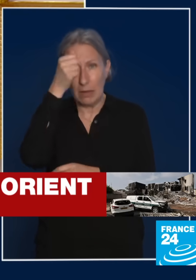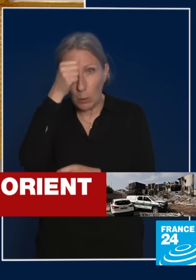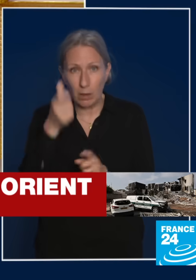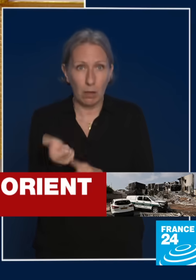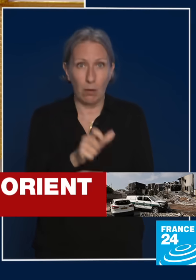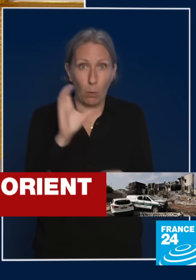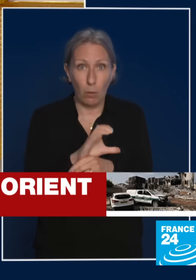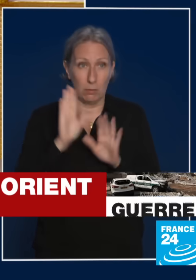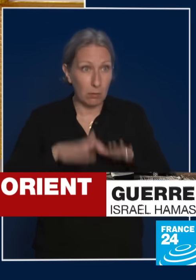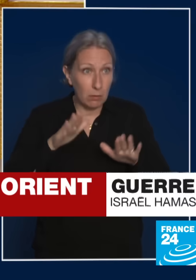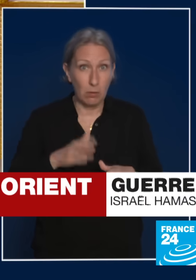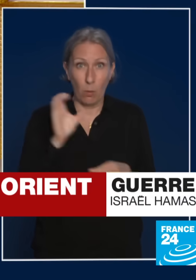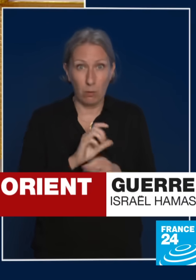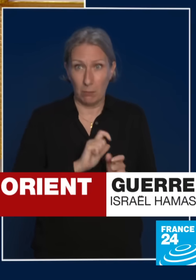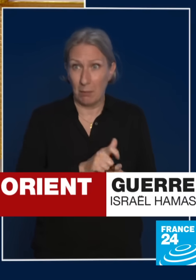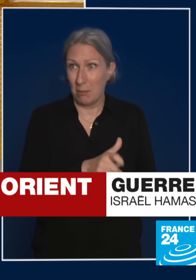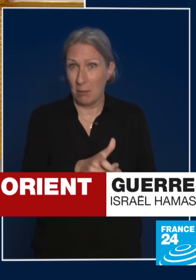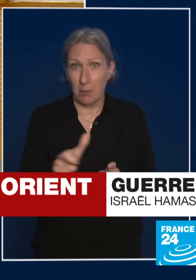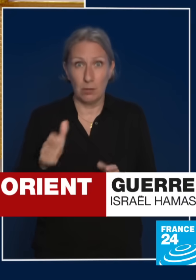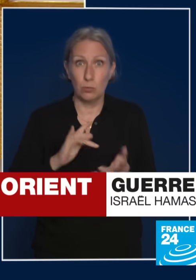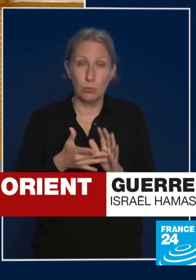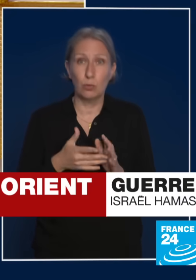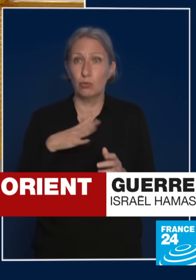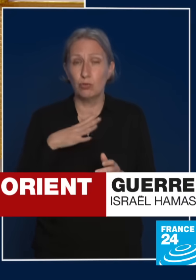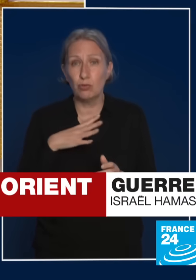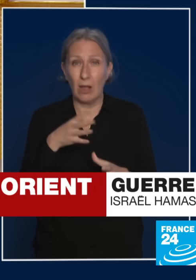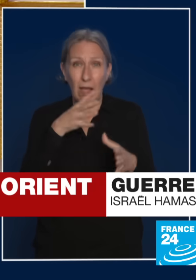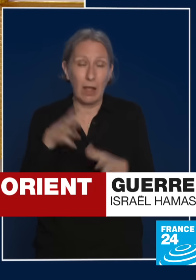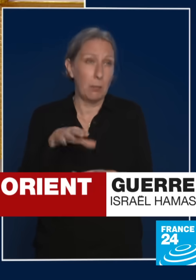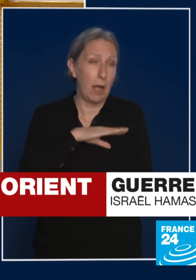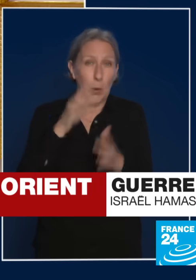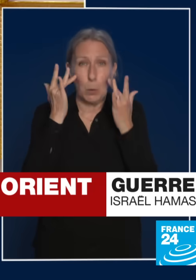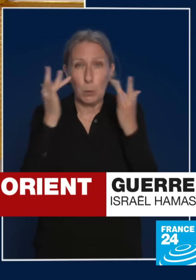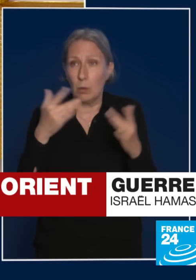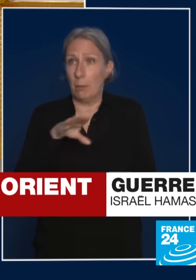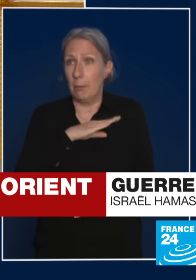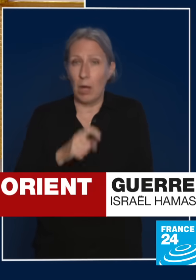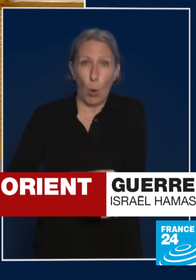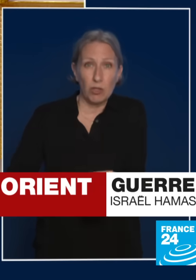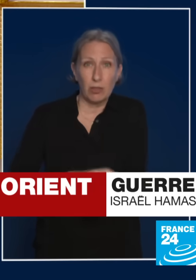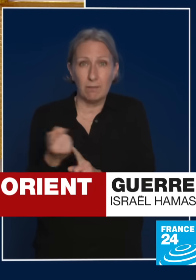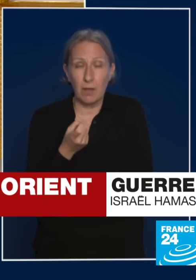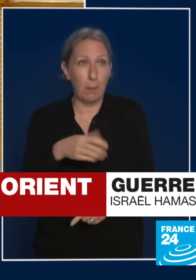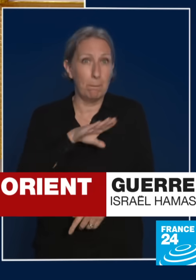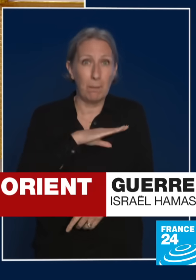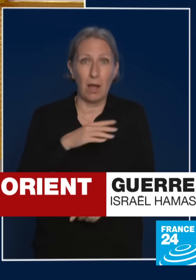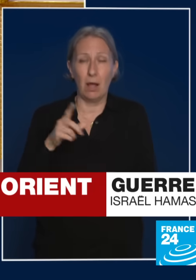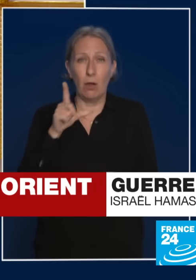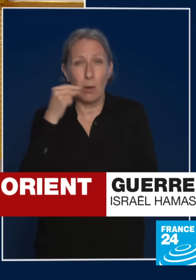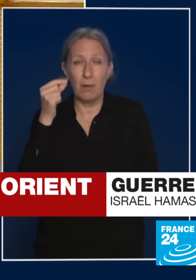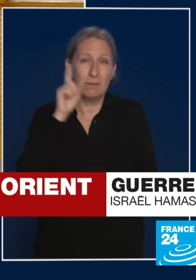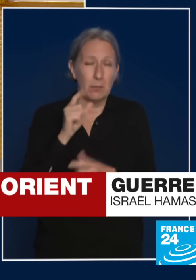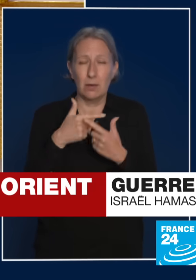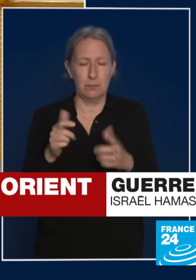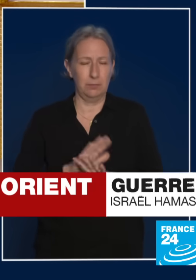les musulmans puis tout tout celles et ceux qui sont encore l'objet de haine en raison de leur culture leur origine leur genre ne menons pas